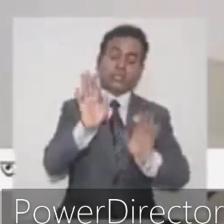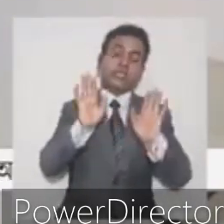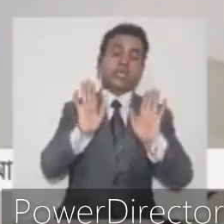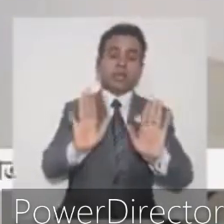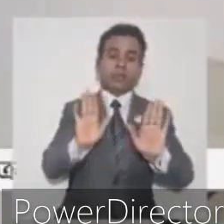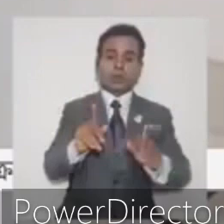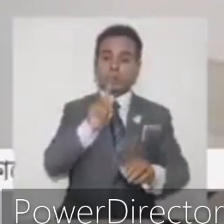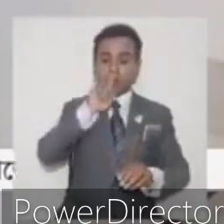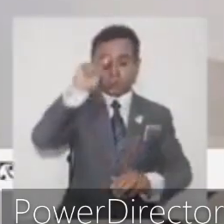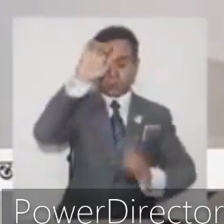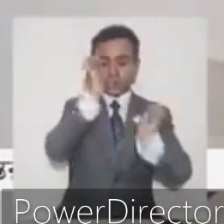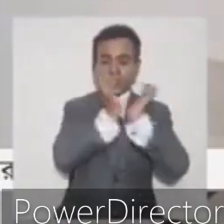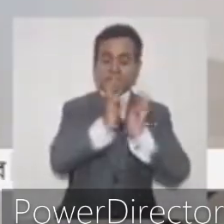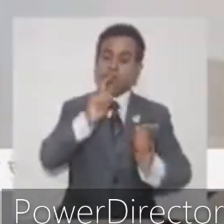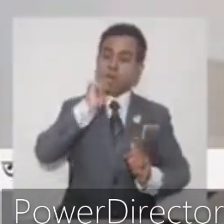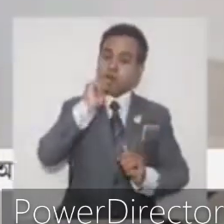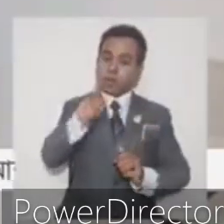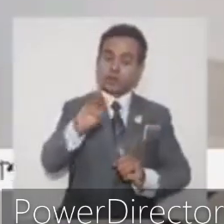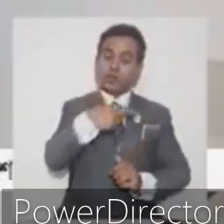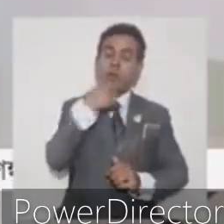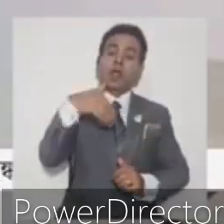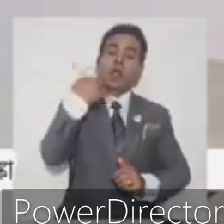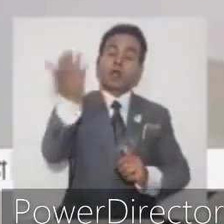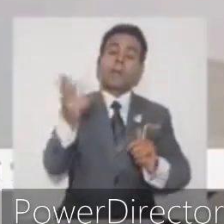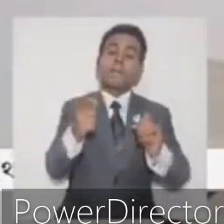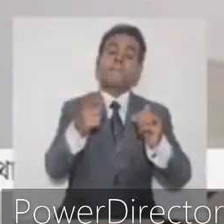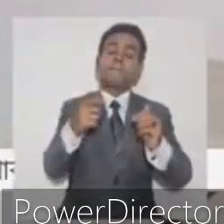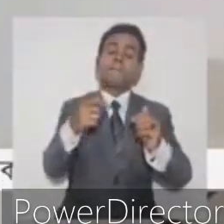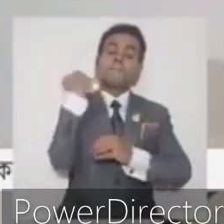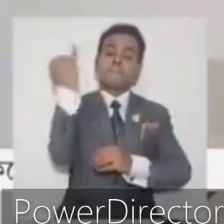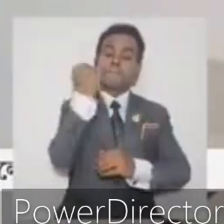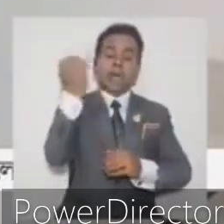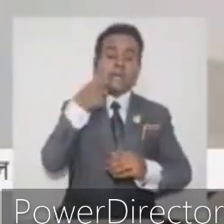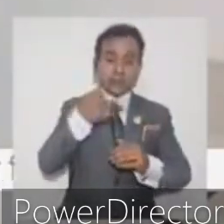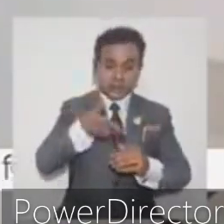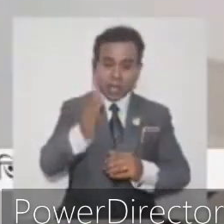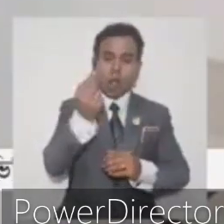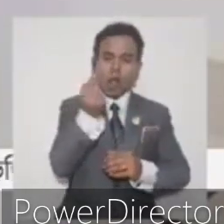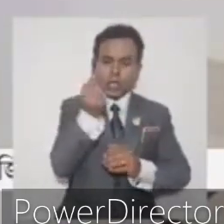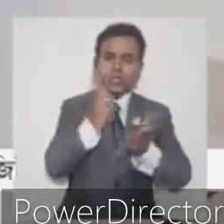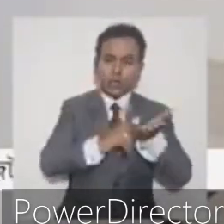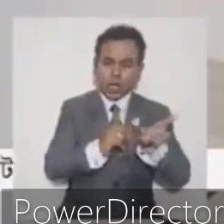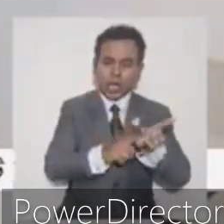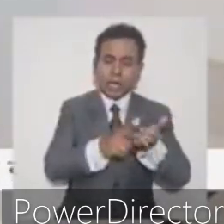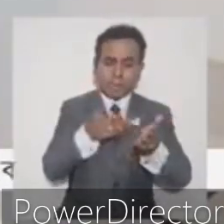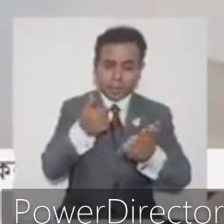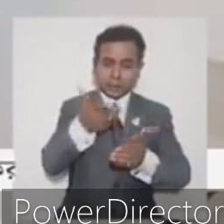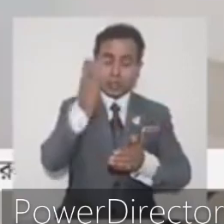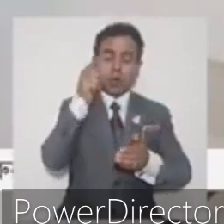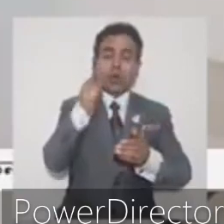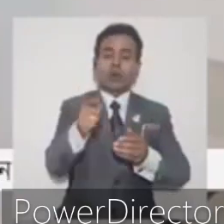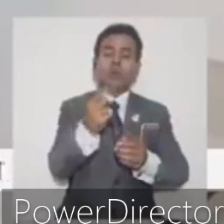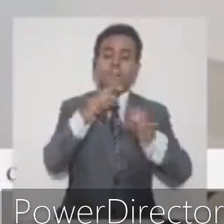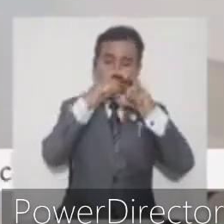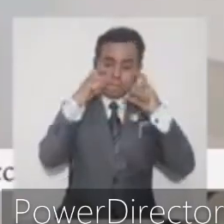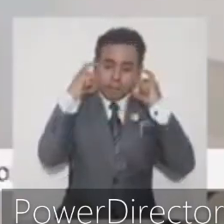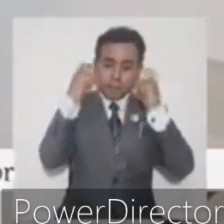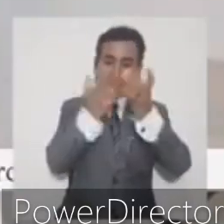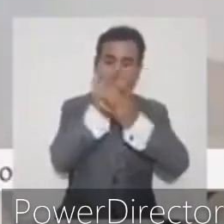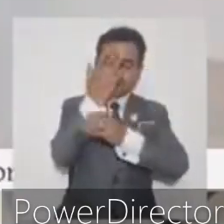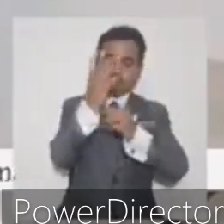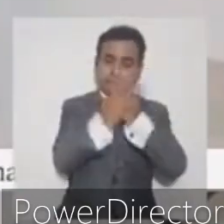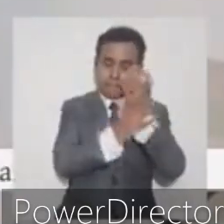করেন এবং লকডাউন মেনে চলেন। আপনারা জানেন লকডাউন আমরা বারে বারে যাওয়া সম্ভব নয়, এটা